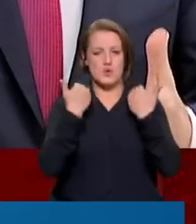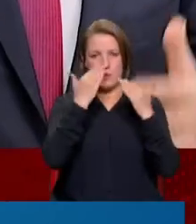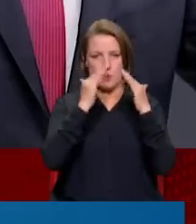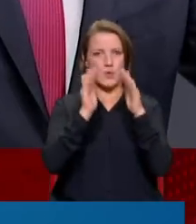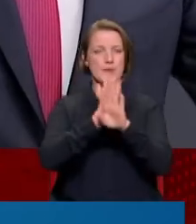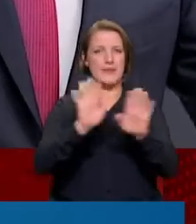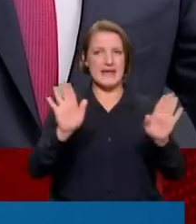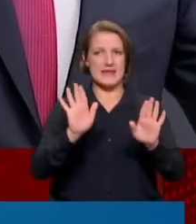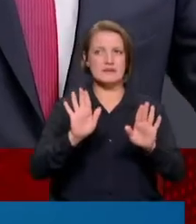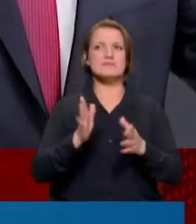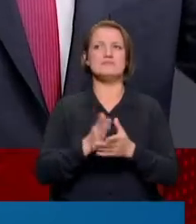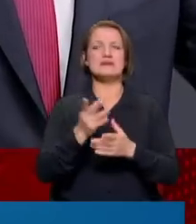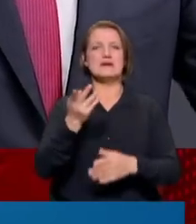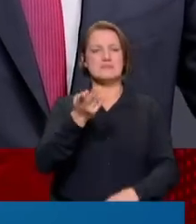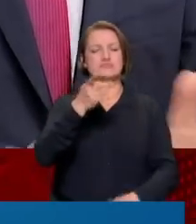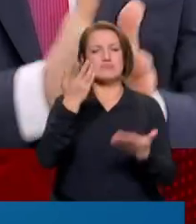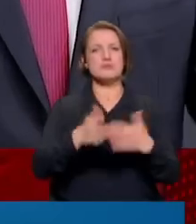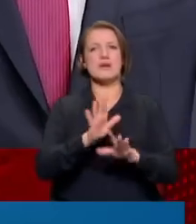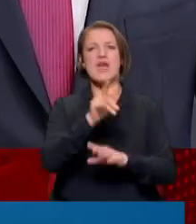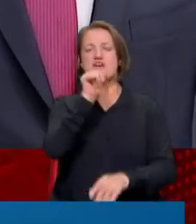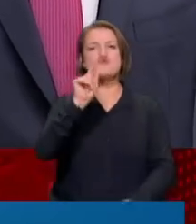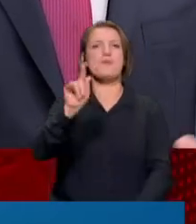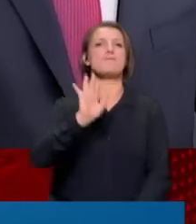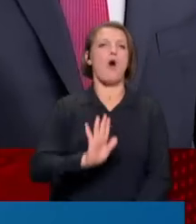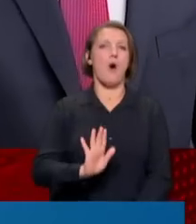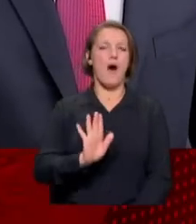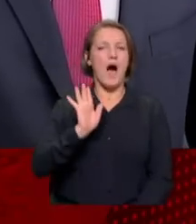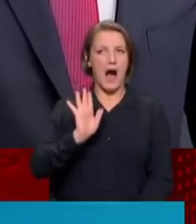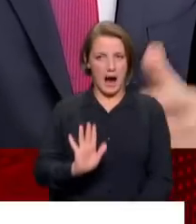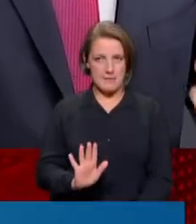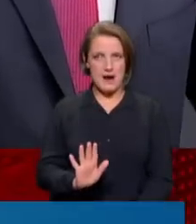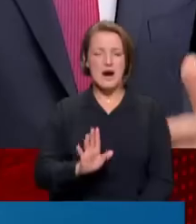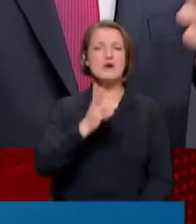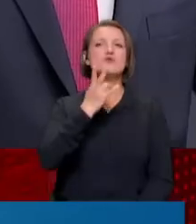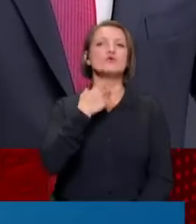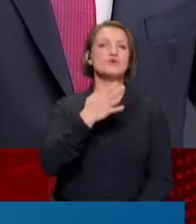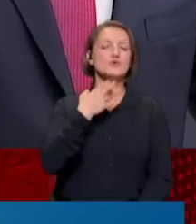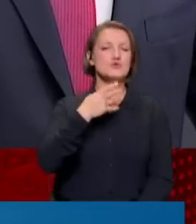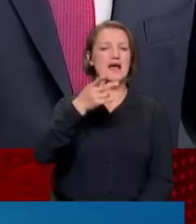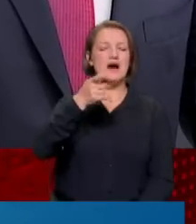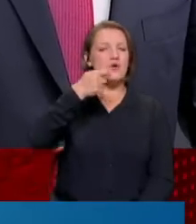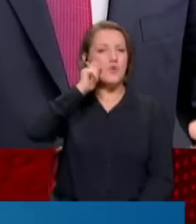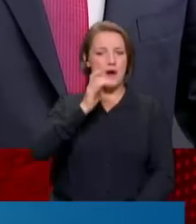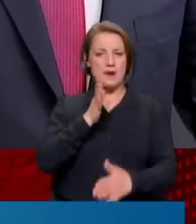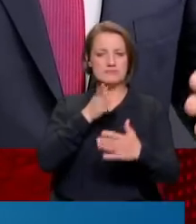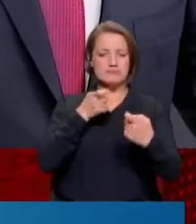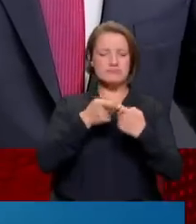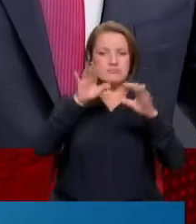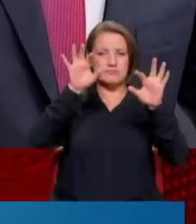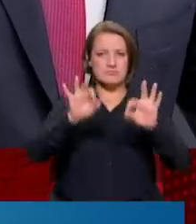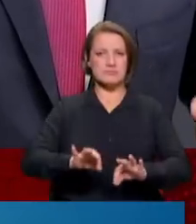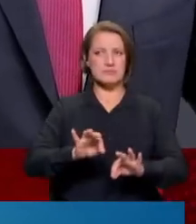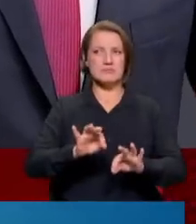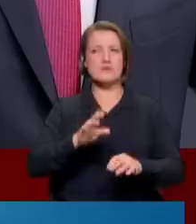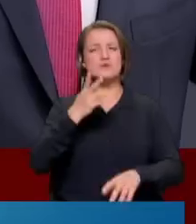gayri meşrudur kınanması dır hiç kuşku yok Ancak Rusya Ukrayna'yı işgal ettikten sonra başlayan Rusya